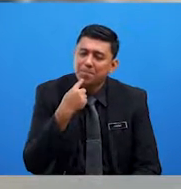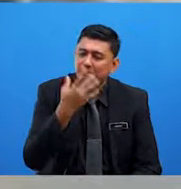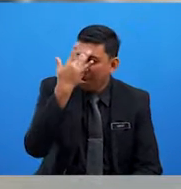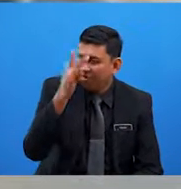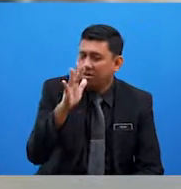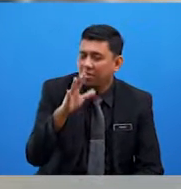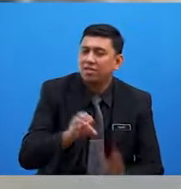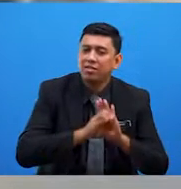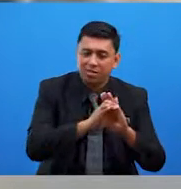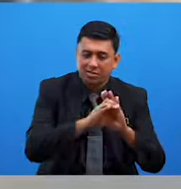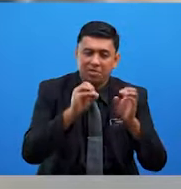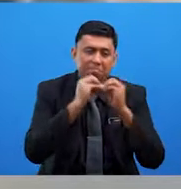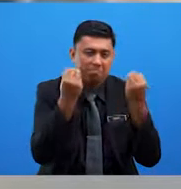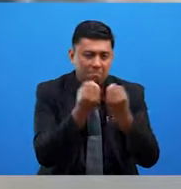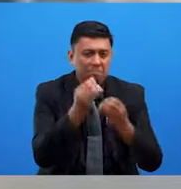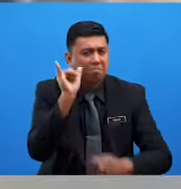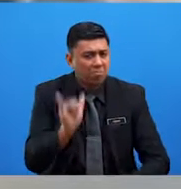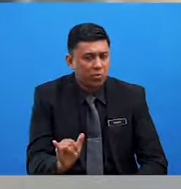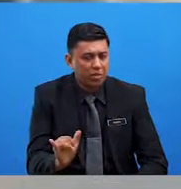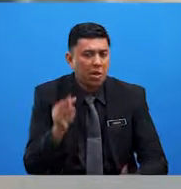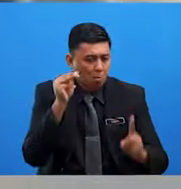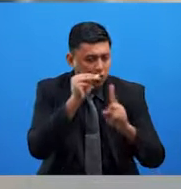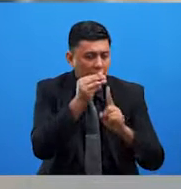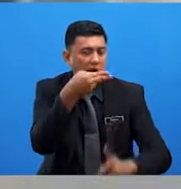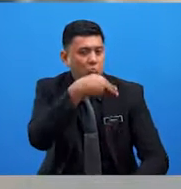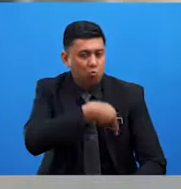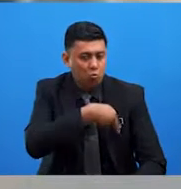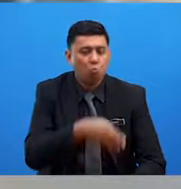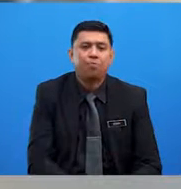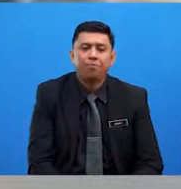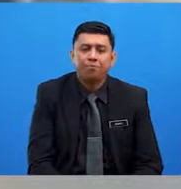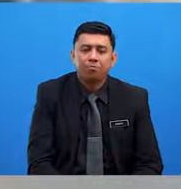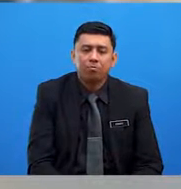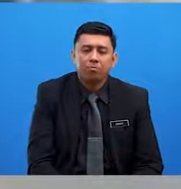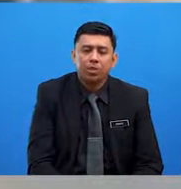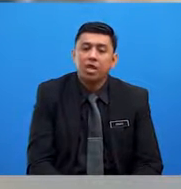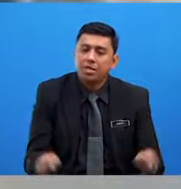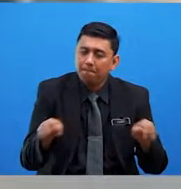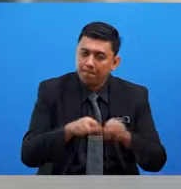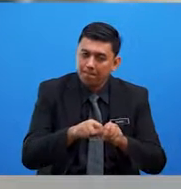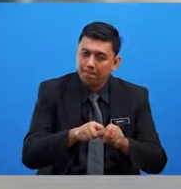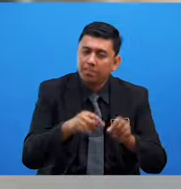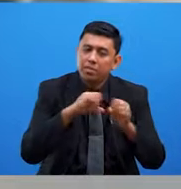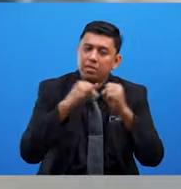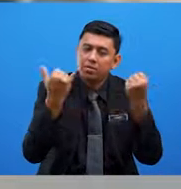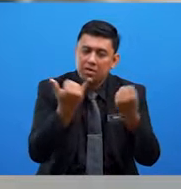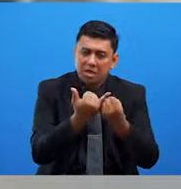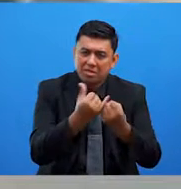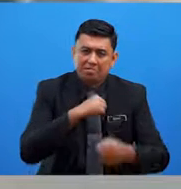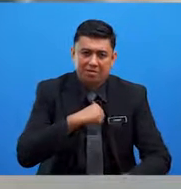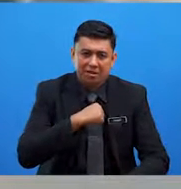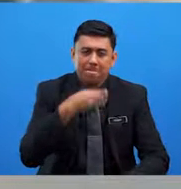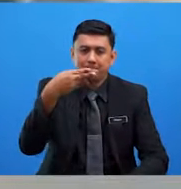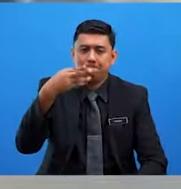Pandai. Contoh organisasi yang bermotifkan untung adalah seperti syarikat sendirian